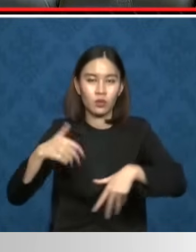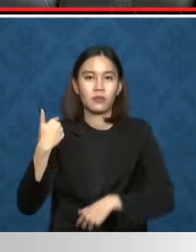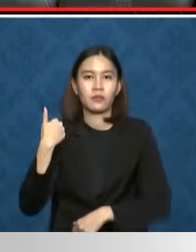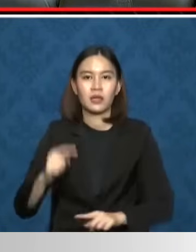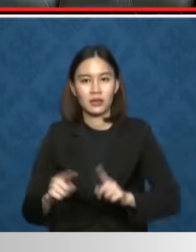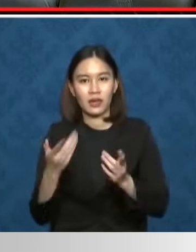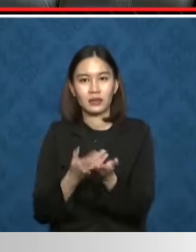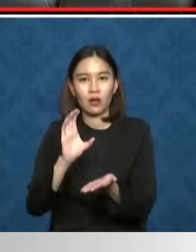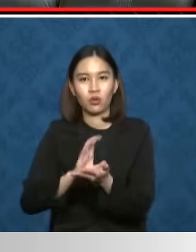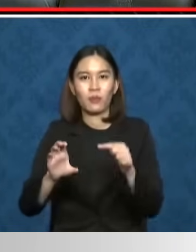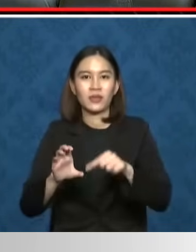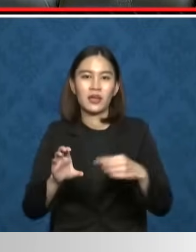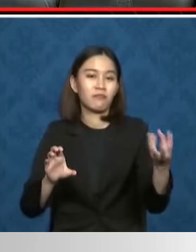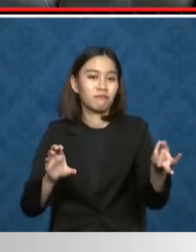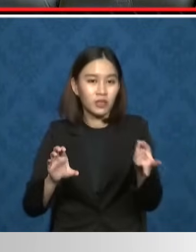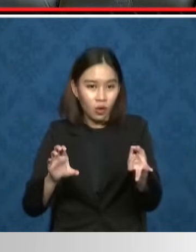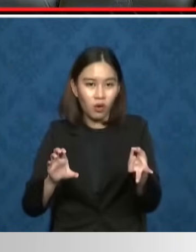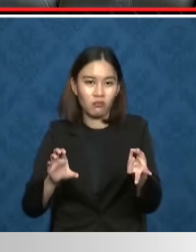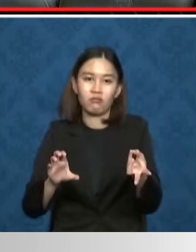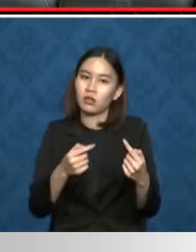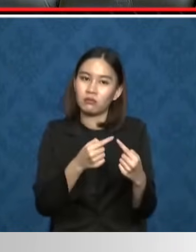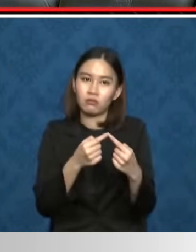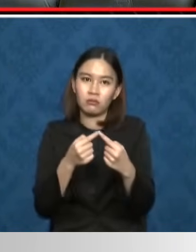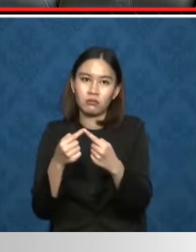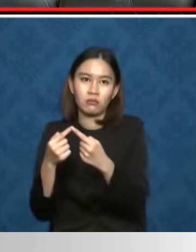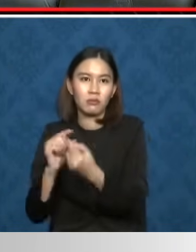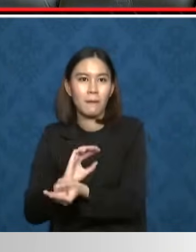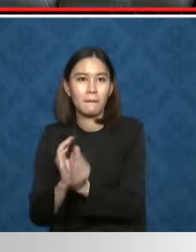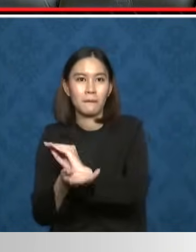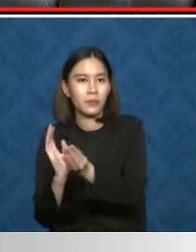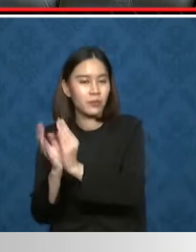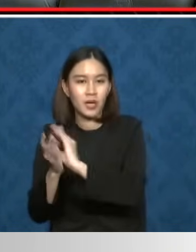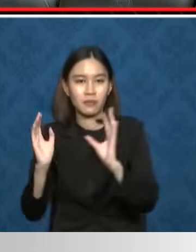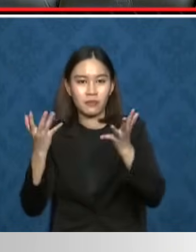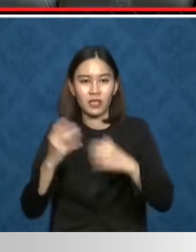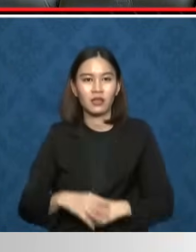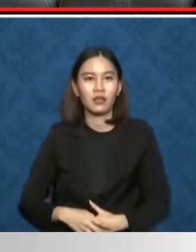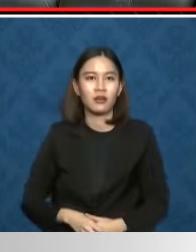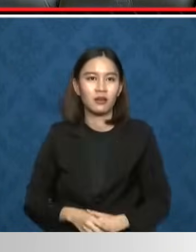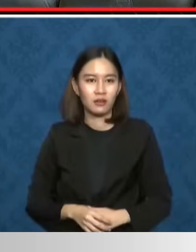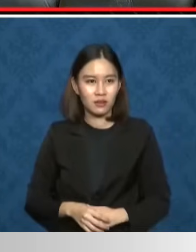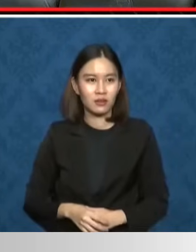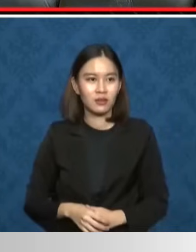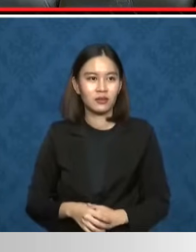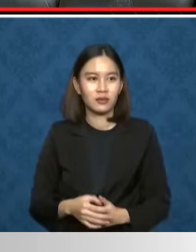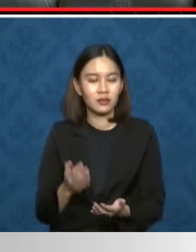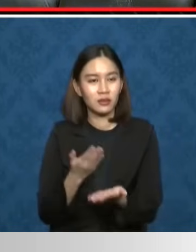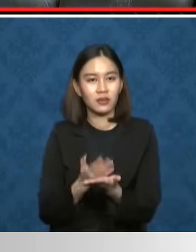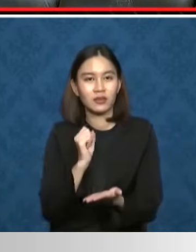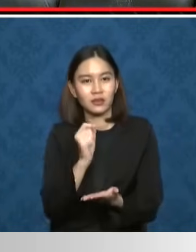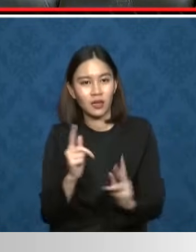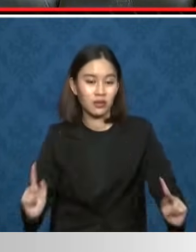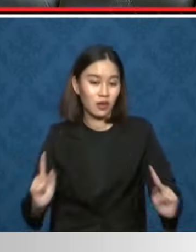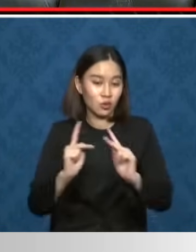ต่งบประมาณด้านนี้ก็น้อยนะครับน้อยมาอย่างต่อเนื่องไม่มีเปลี่ยนแปลงหากดูงบประมาณรายจ่ายในรายกระทรวงและหน่วยง